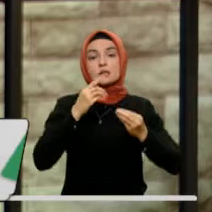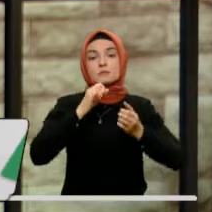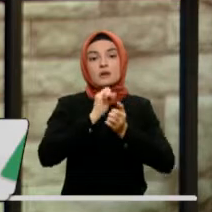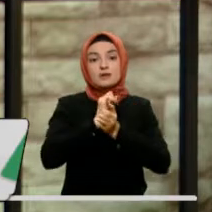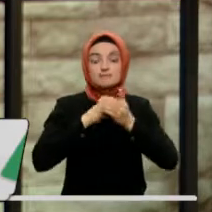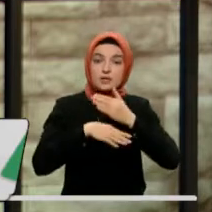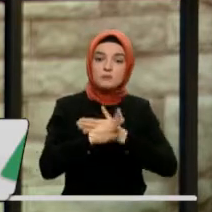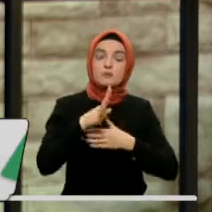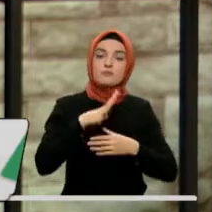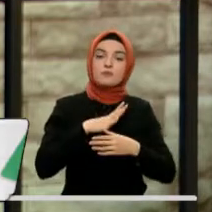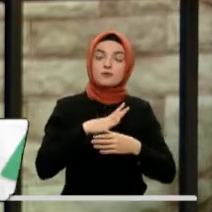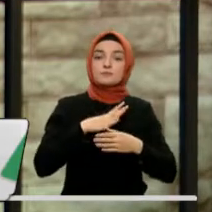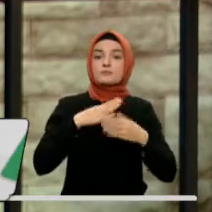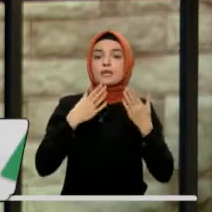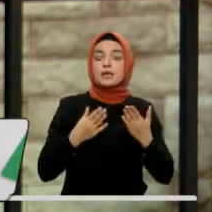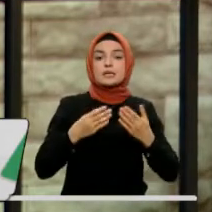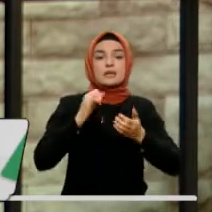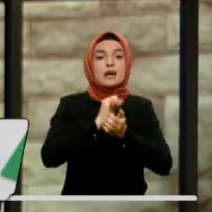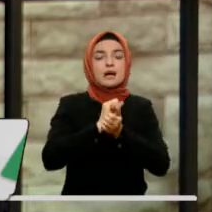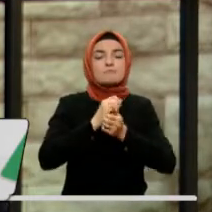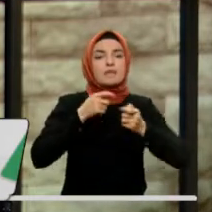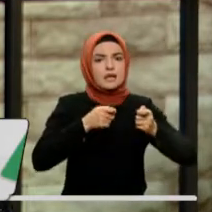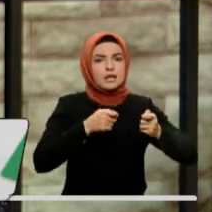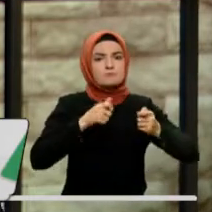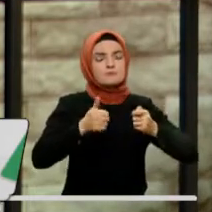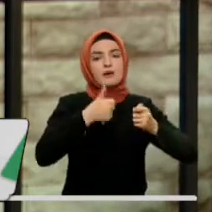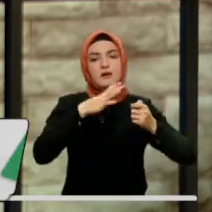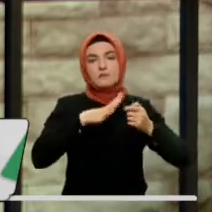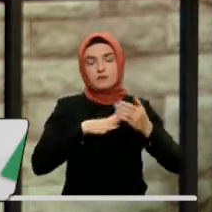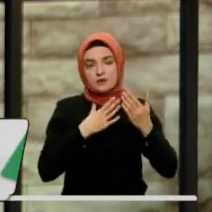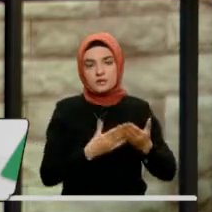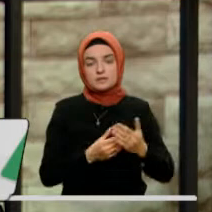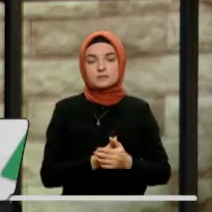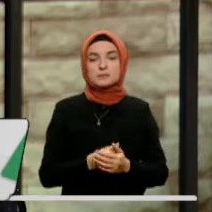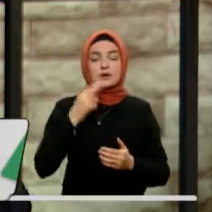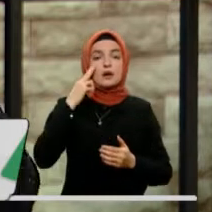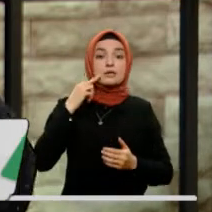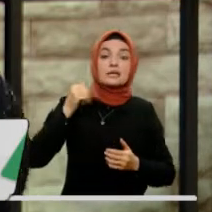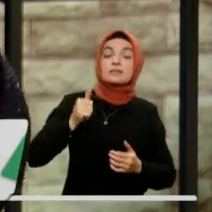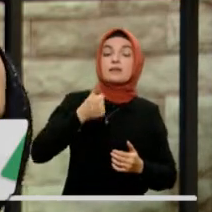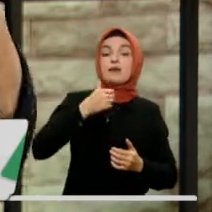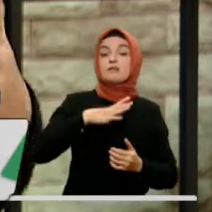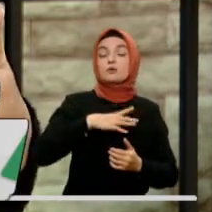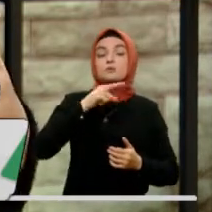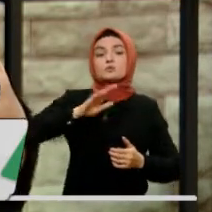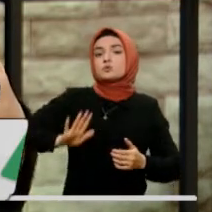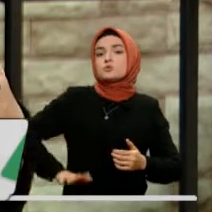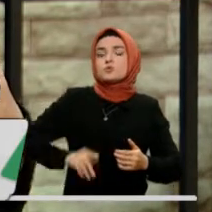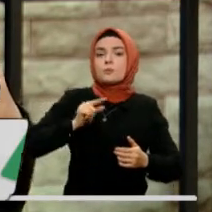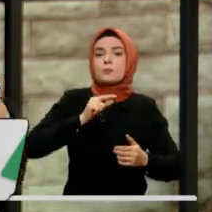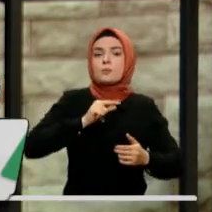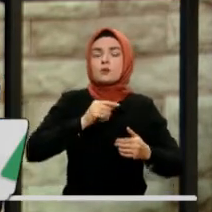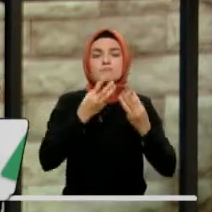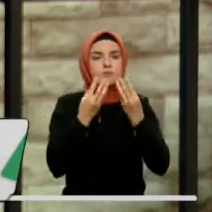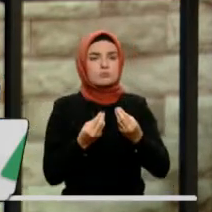çıkmıştır. Yani aile eğitime değer vermiştir. Aile ahlaki değerlere değer vermiştir. Yani burada o çocuk böyle bir yapının içinden gelmiş